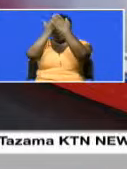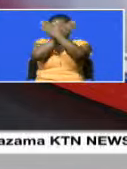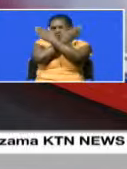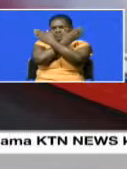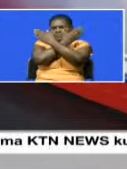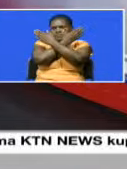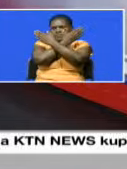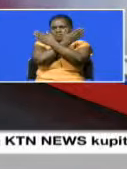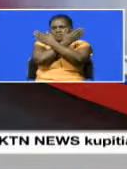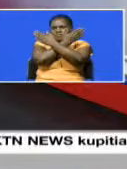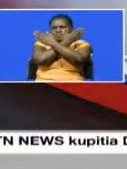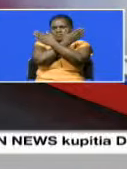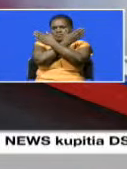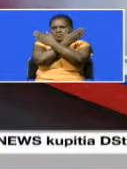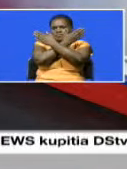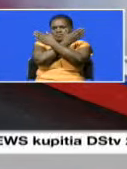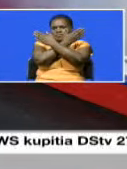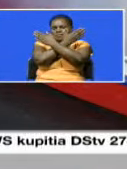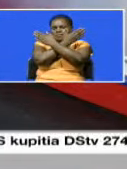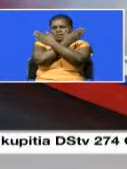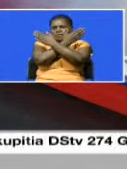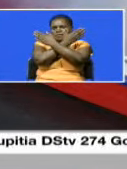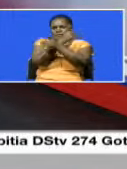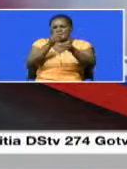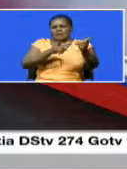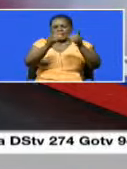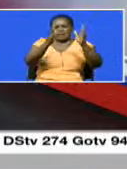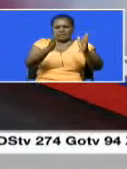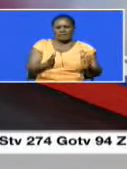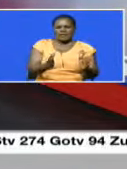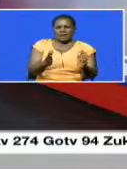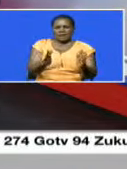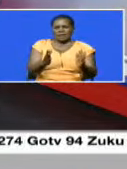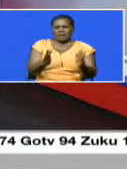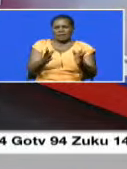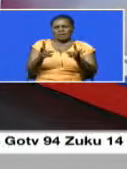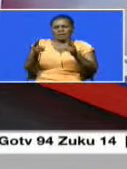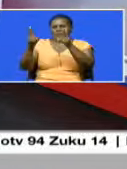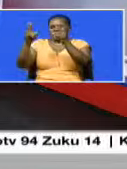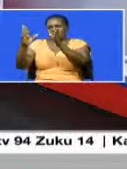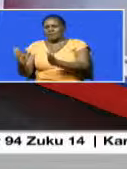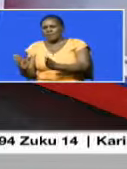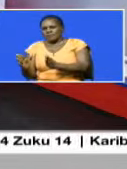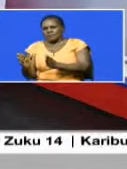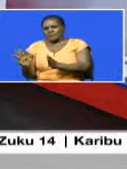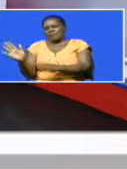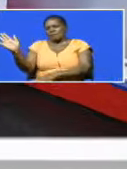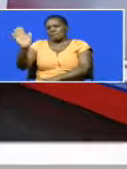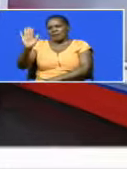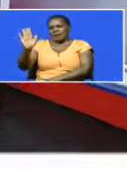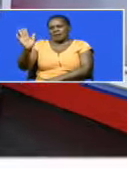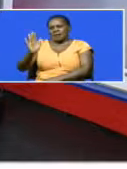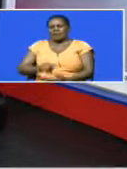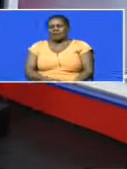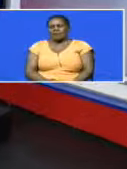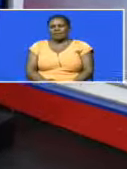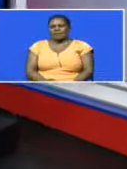mwanana usokuwa na bugdha, na kwa niaba mwelekezi wangu Philip na mhariri Nabiswa, kwa heri.